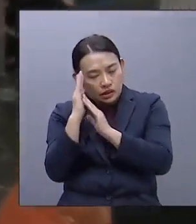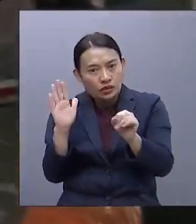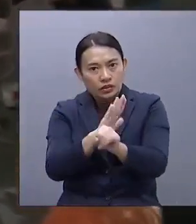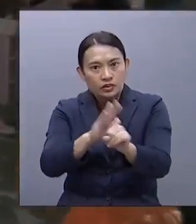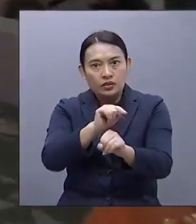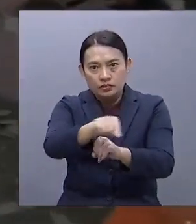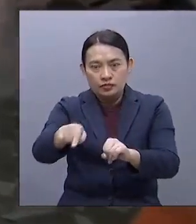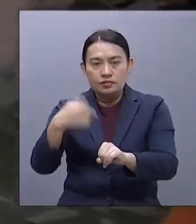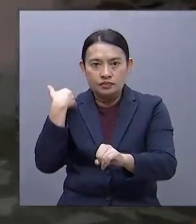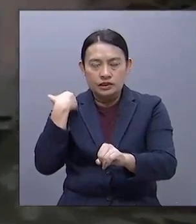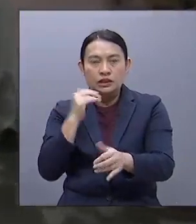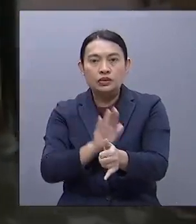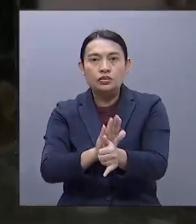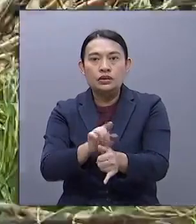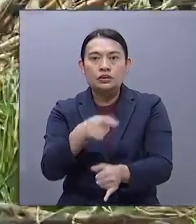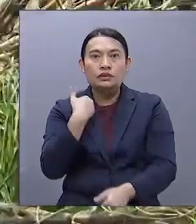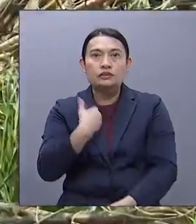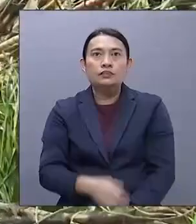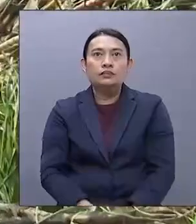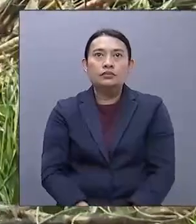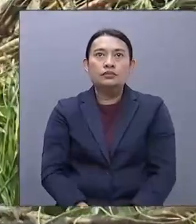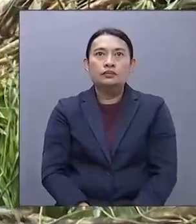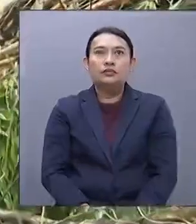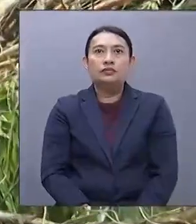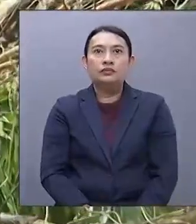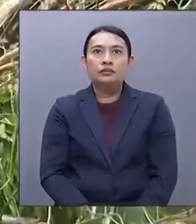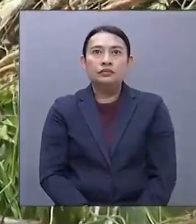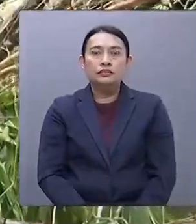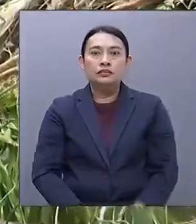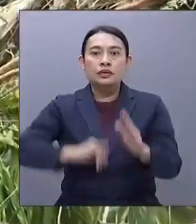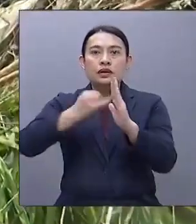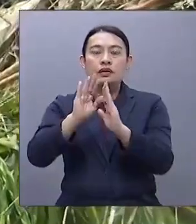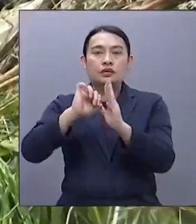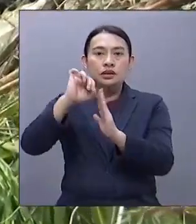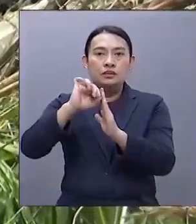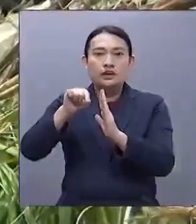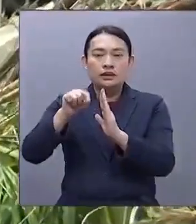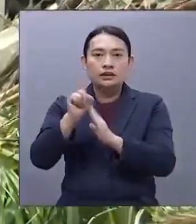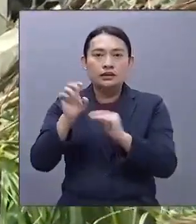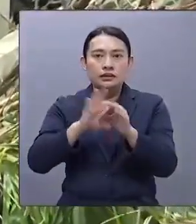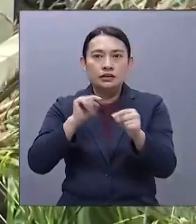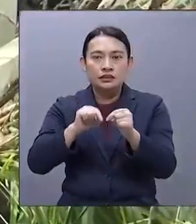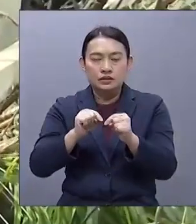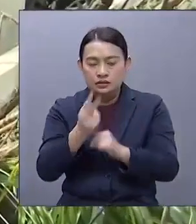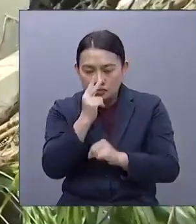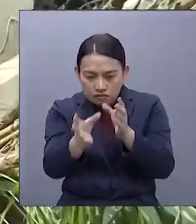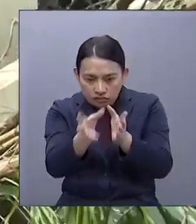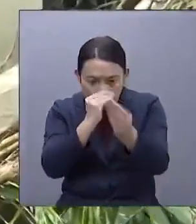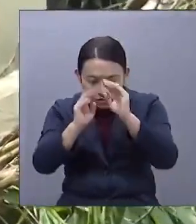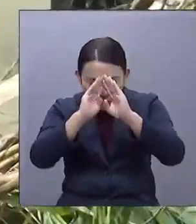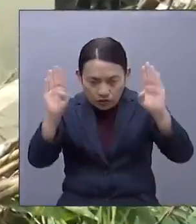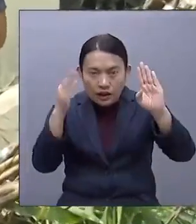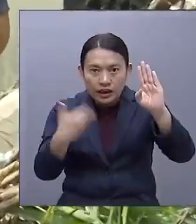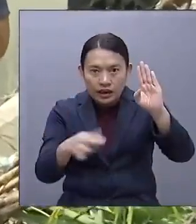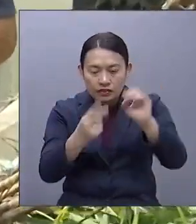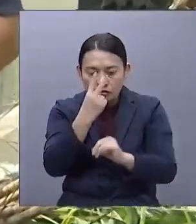วครับอย่างไรก็ตามนะครับหลังจากนี้ครับทางจังหวัดเชียงใหม่นะครับก็จะมีการถอดบทเรียนรวมถึงตรวจสอบ